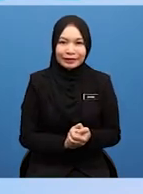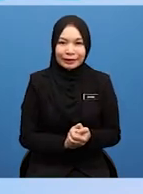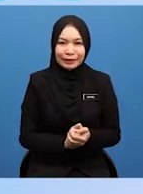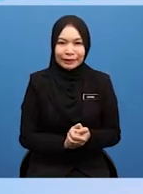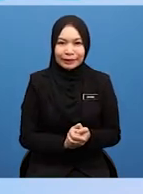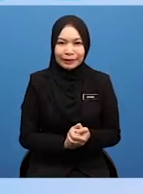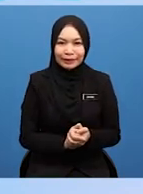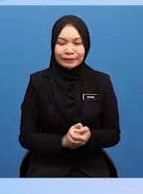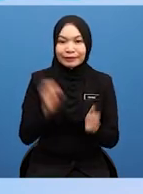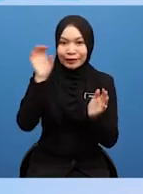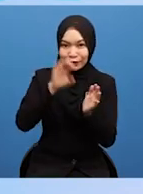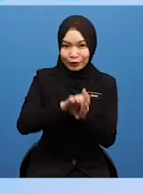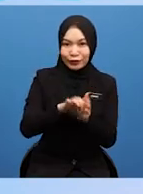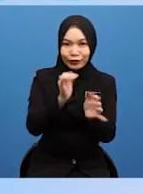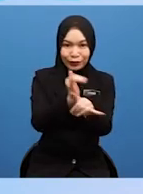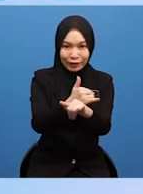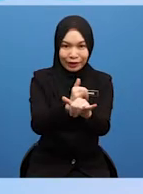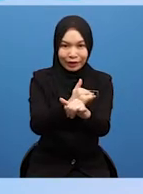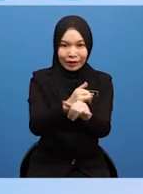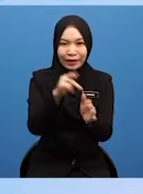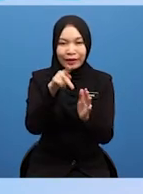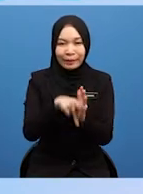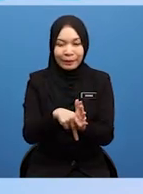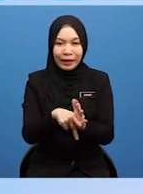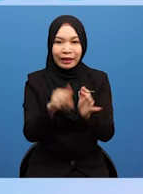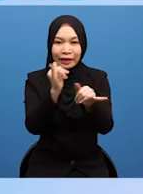Hai contoh karya pengkaryaan